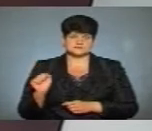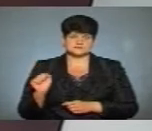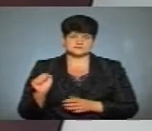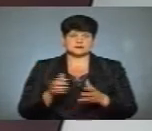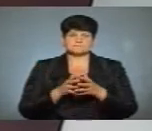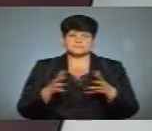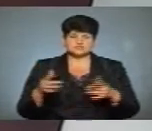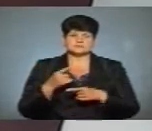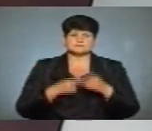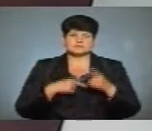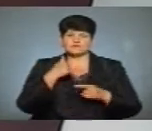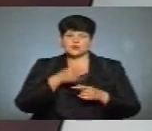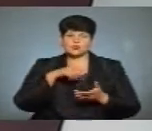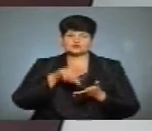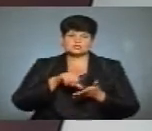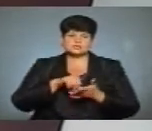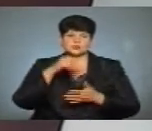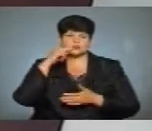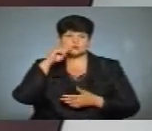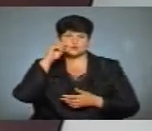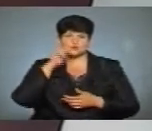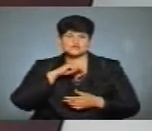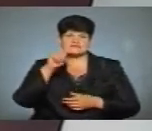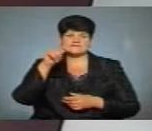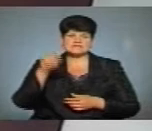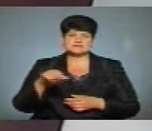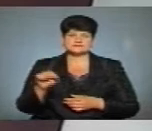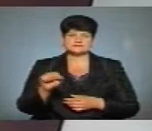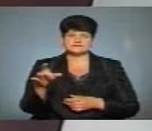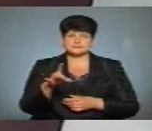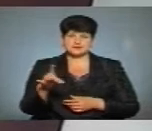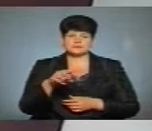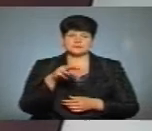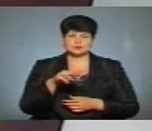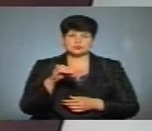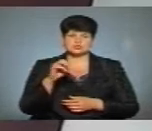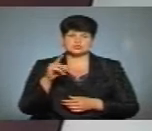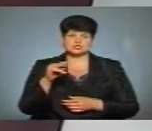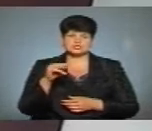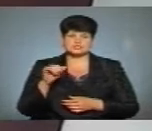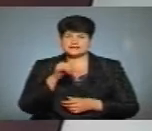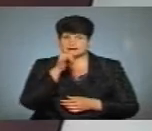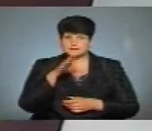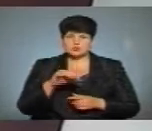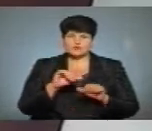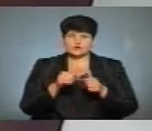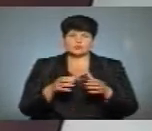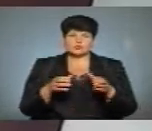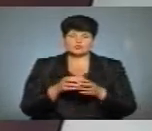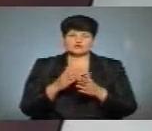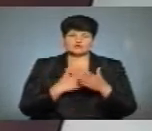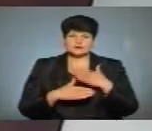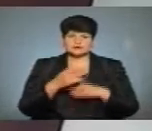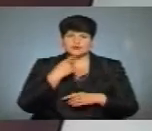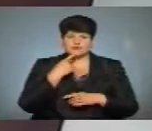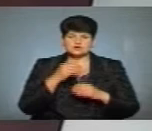Більш ніж півроку учасник російсько-української війни з Теребовлянщини Миколай Щишин не міг оформити групу інвалідності. Чоловік каже,